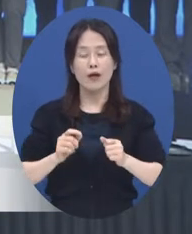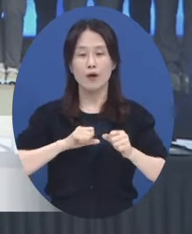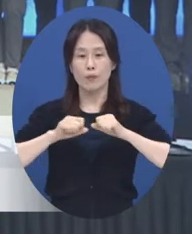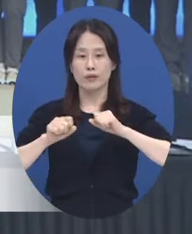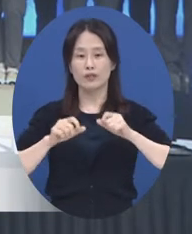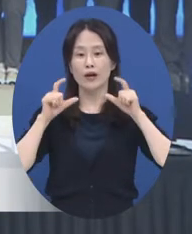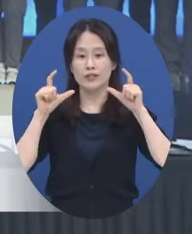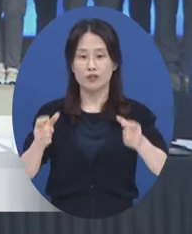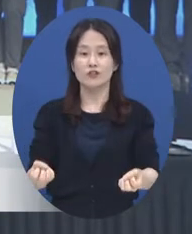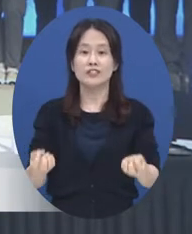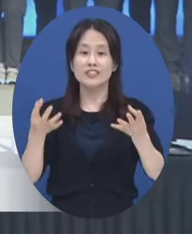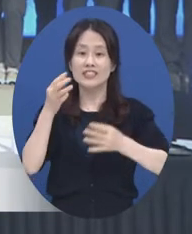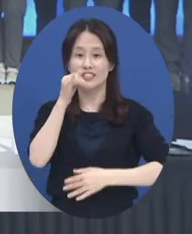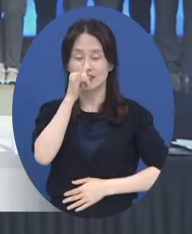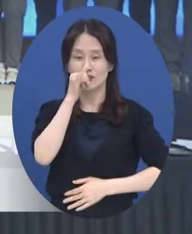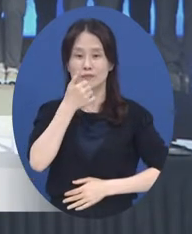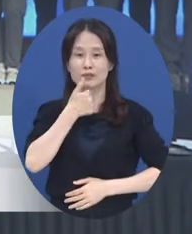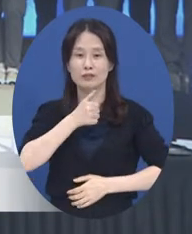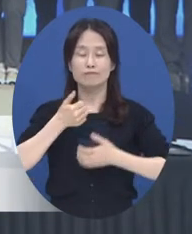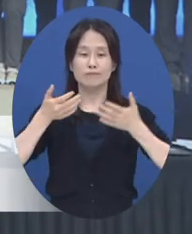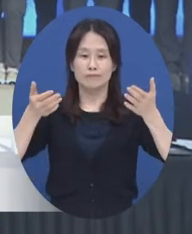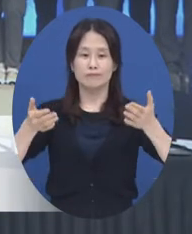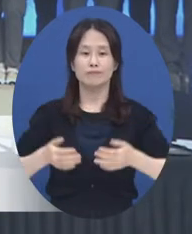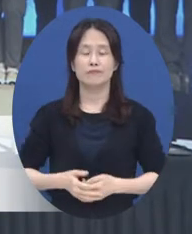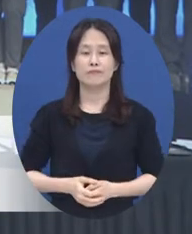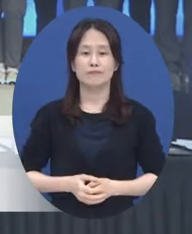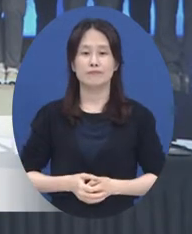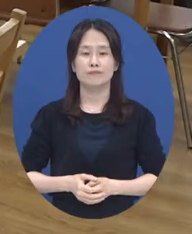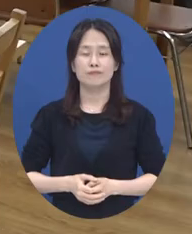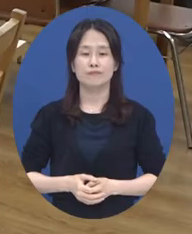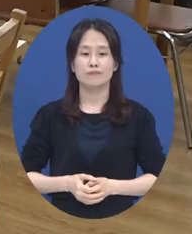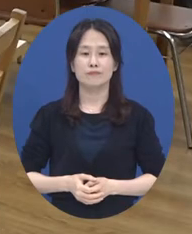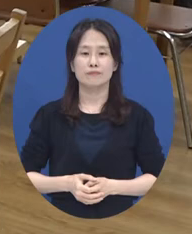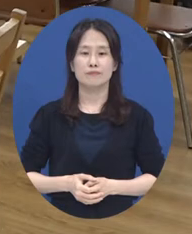공동으로 열었습니다. 구영슬 기자가 현장 취재했습니다.